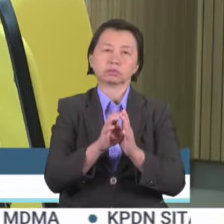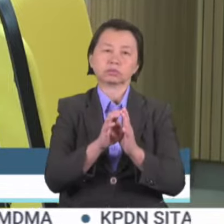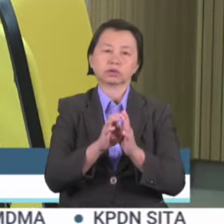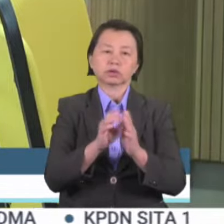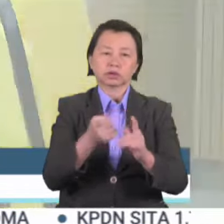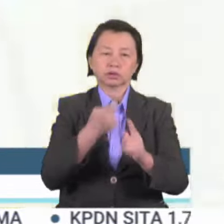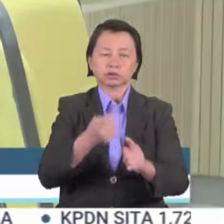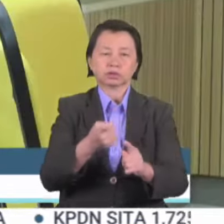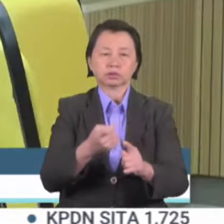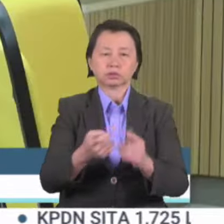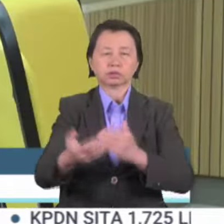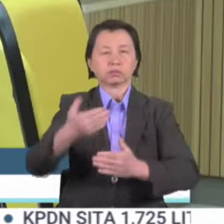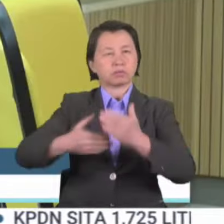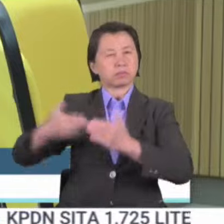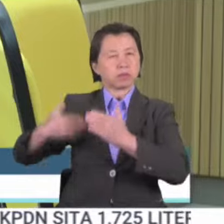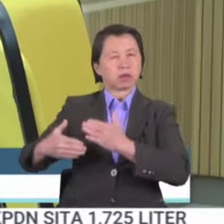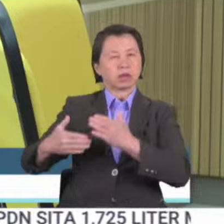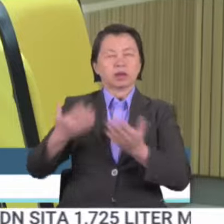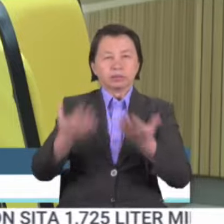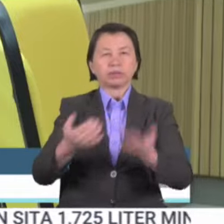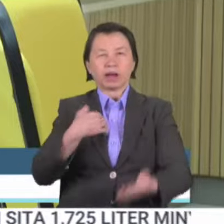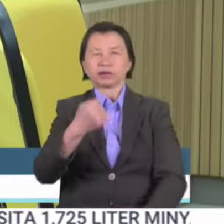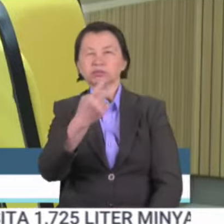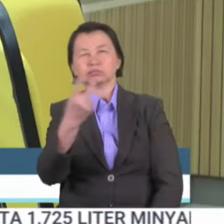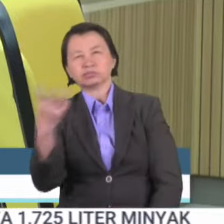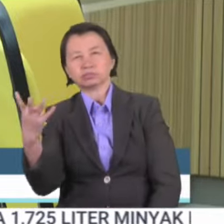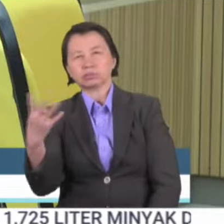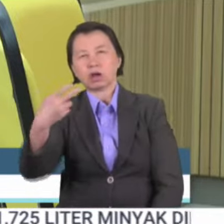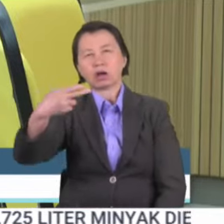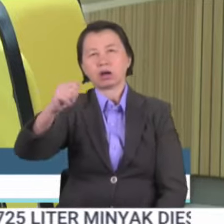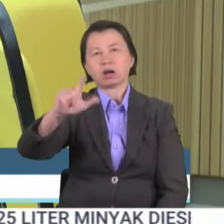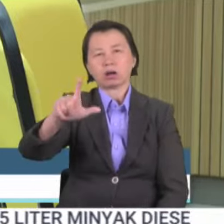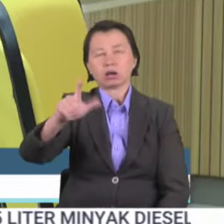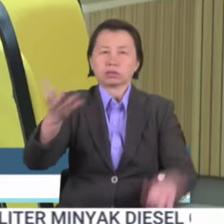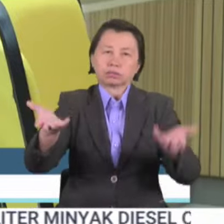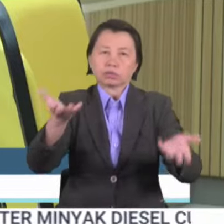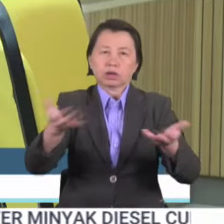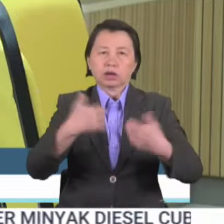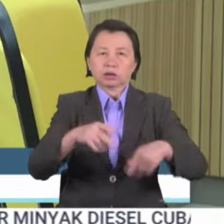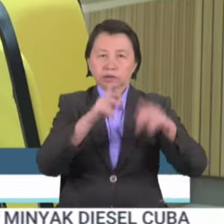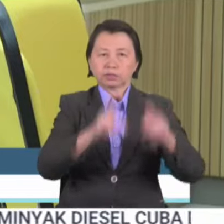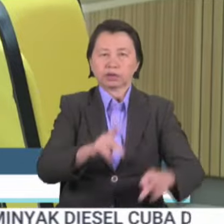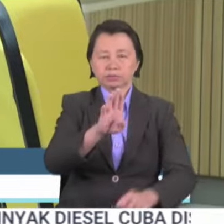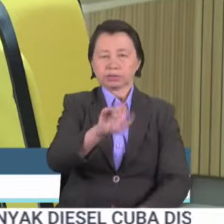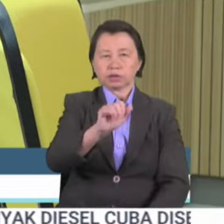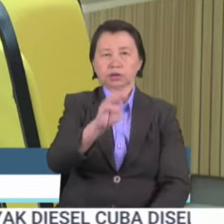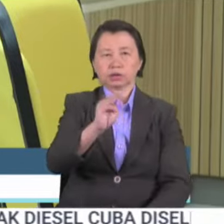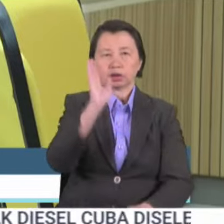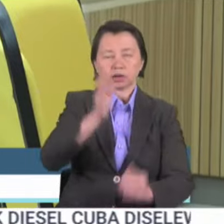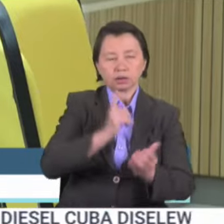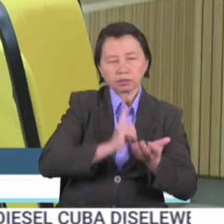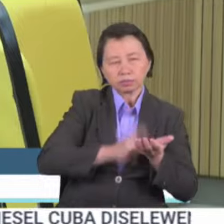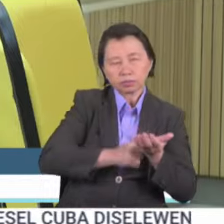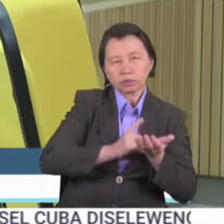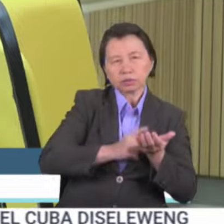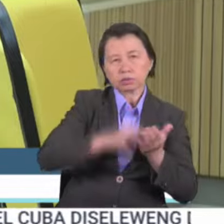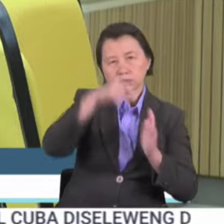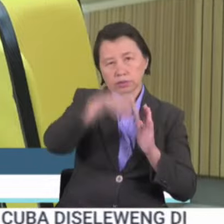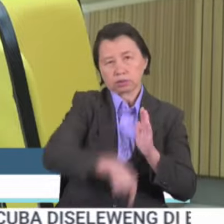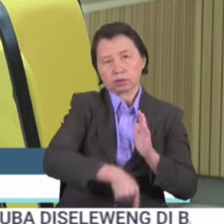Dari semua aspek ini, mungkin beberapa perkara yang mungkin akan pihak BM akan berbincang lebih lanjut